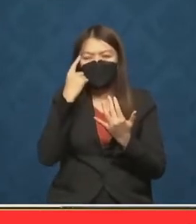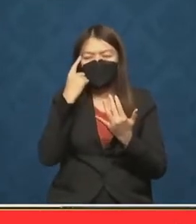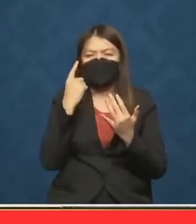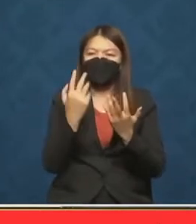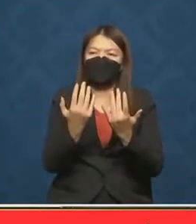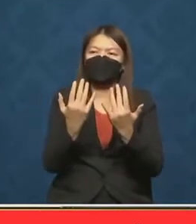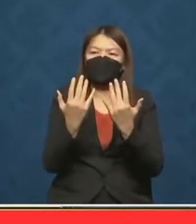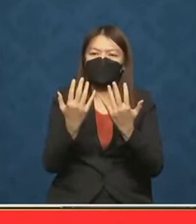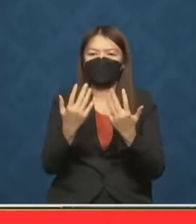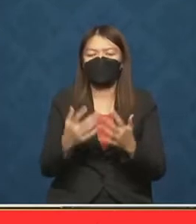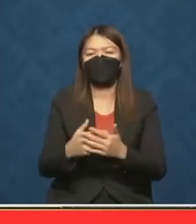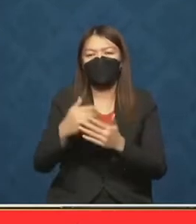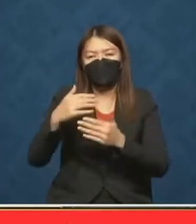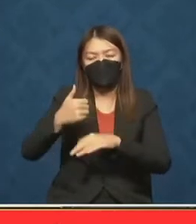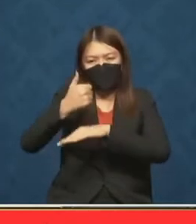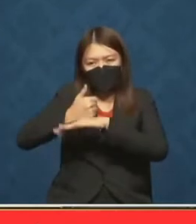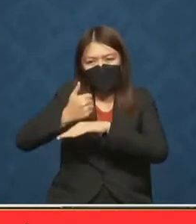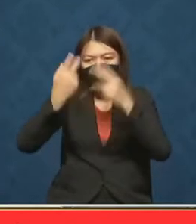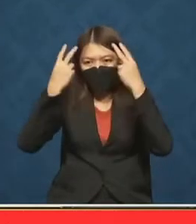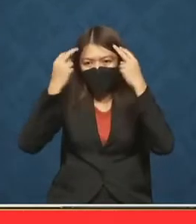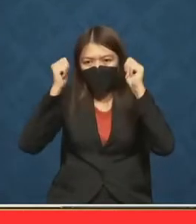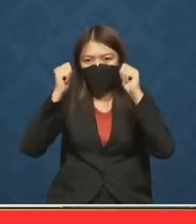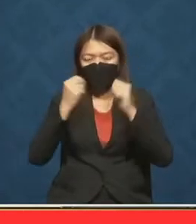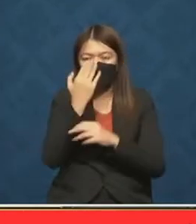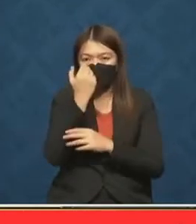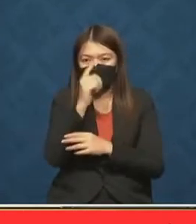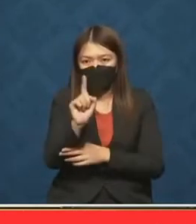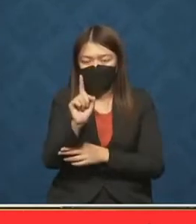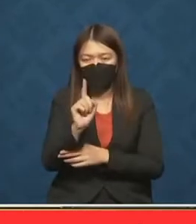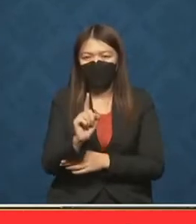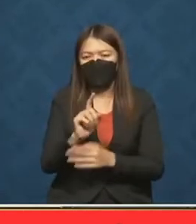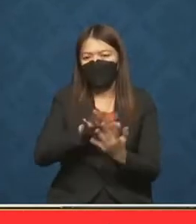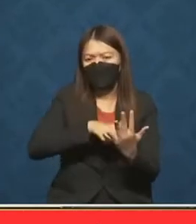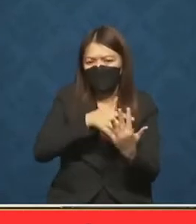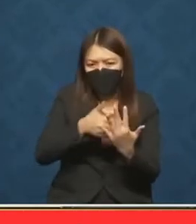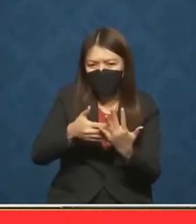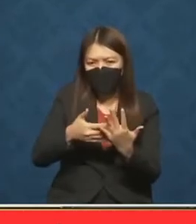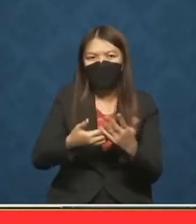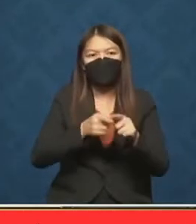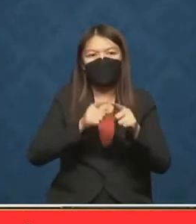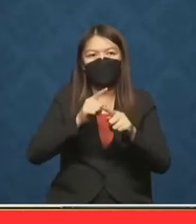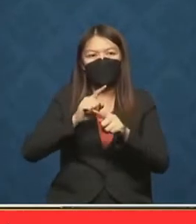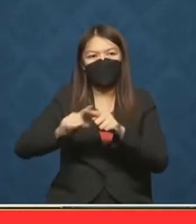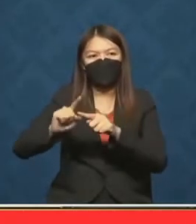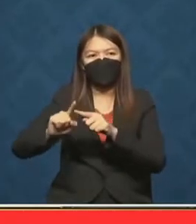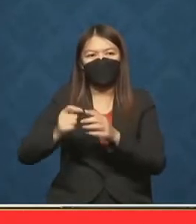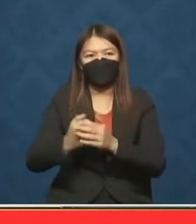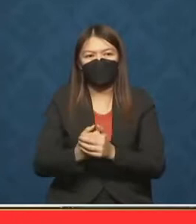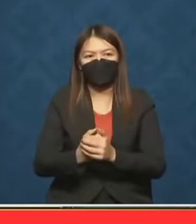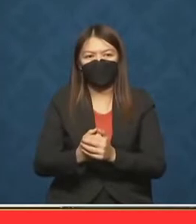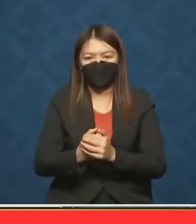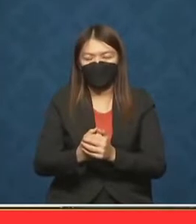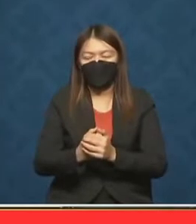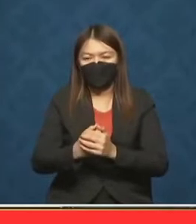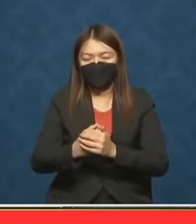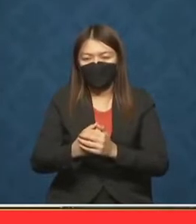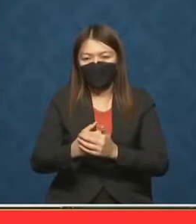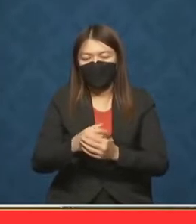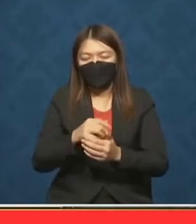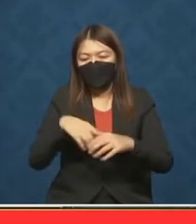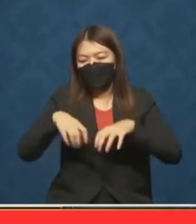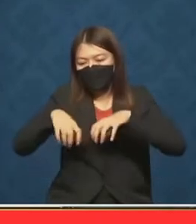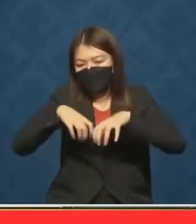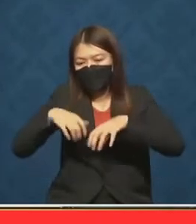ำของผลเอกประยุตจรรรนโ cha อกครั้งนึงเพราะเภ่าทุกนโยบายที่พักสนับสนุผลเอกประยุตจรรรค์นั้น